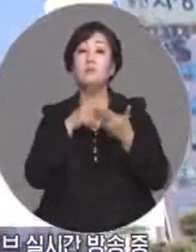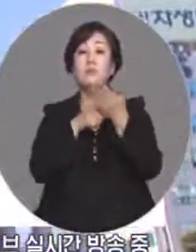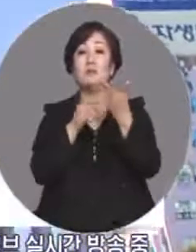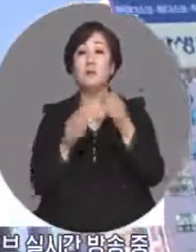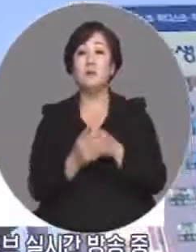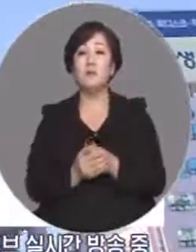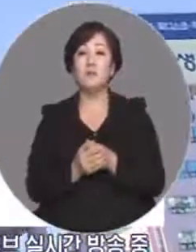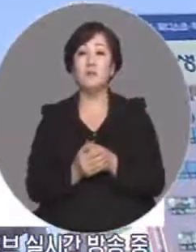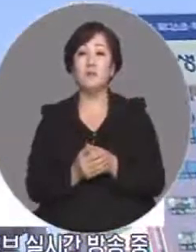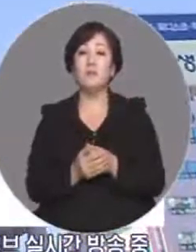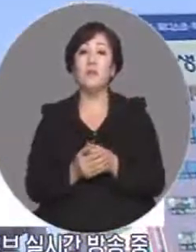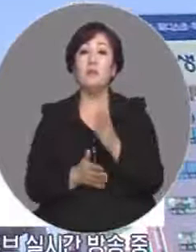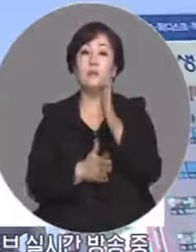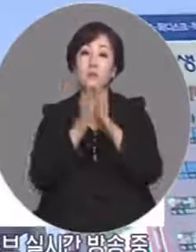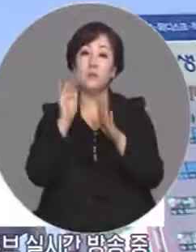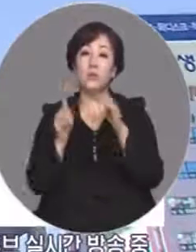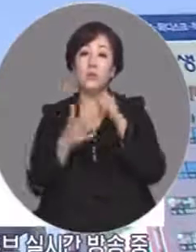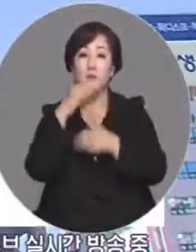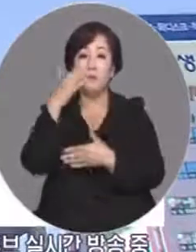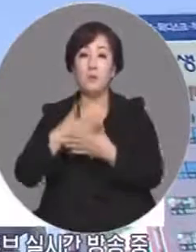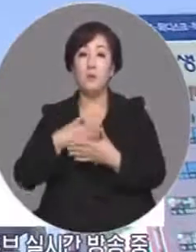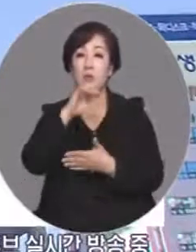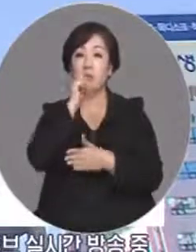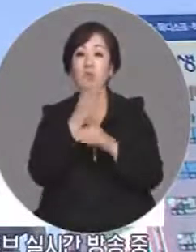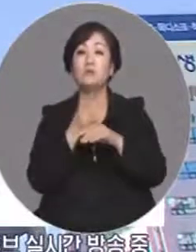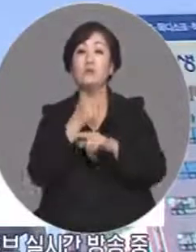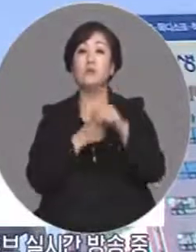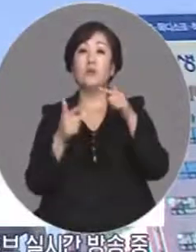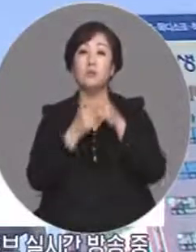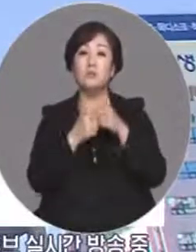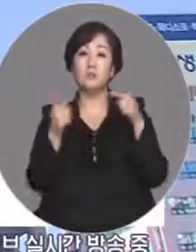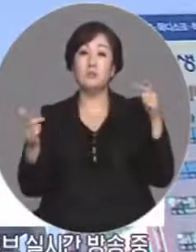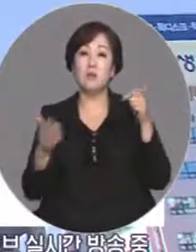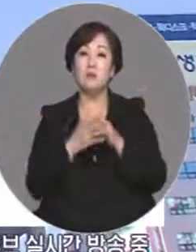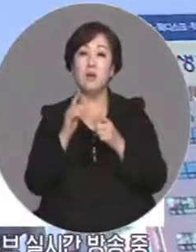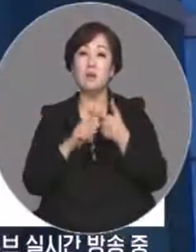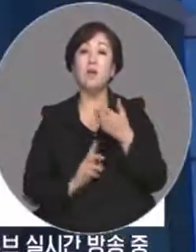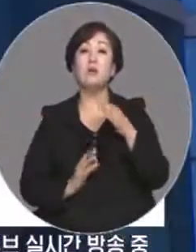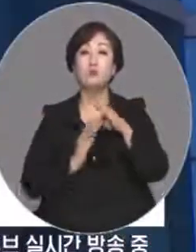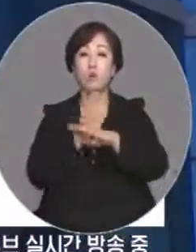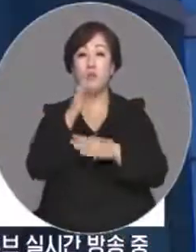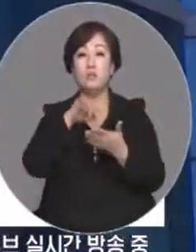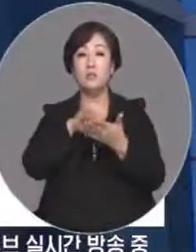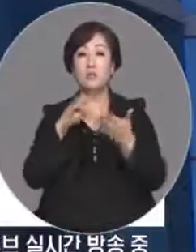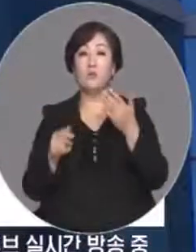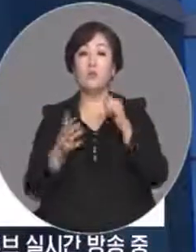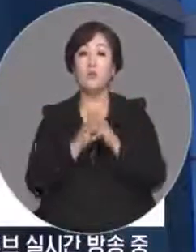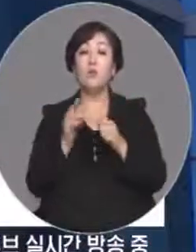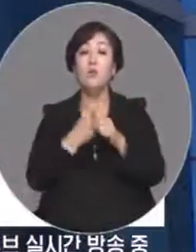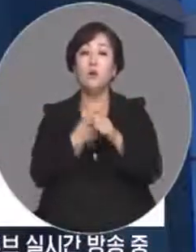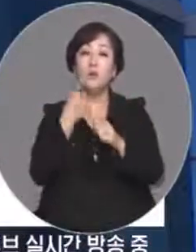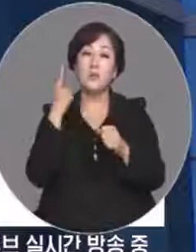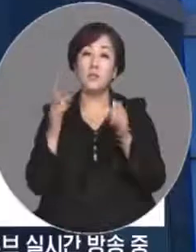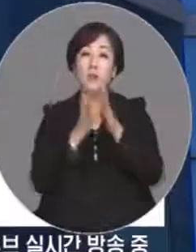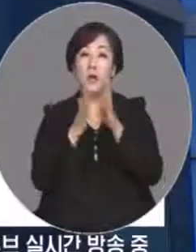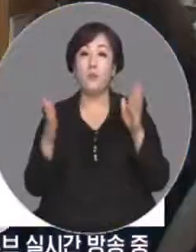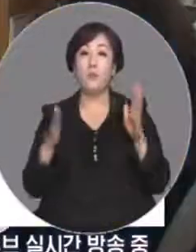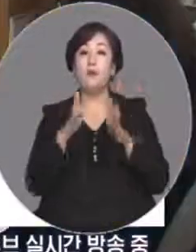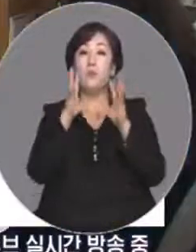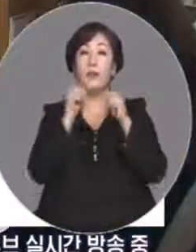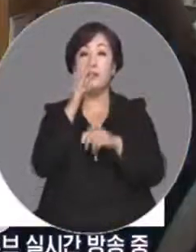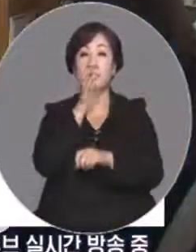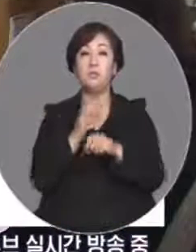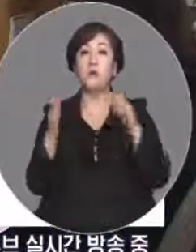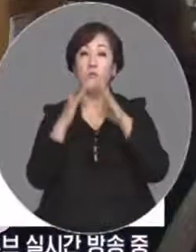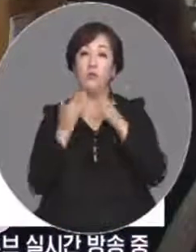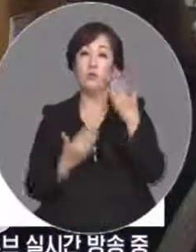나왔습니다. 울산시는 남은 예산이 증가한 이유는 초과 세입이 늘었고 특히 지난해 아파트 거래 폭증으로